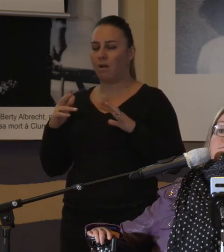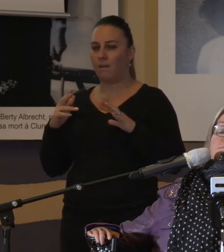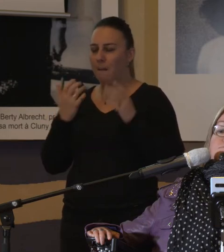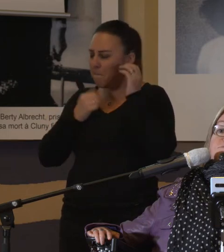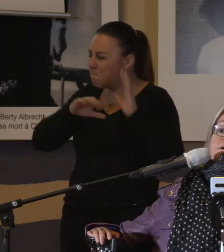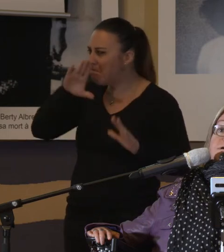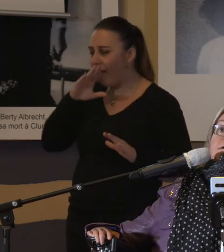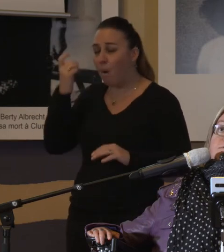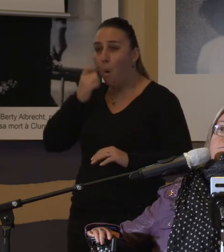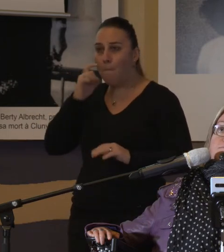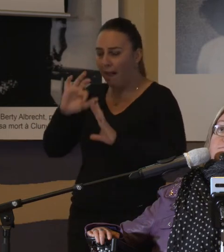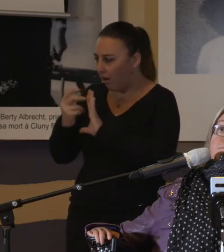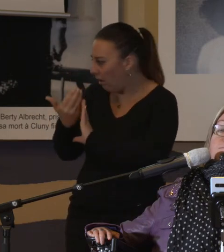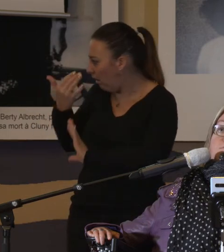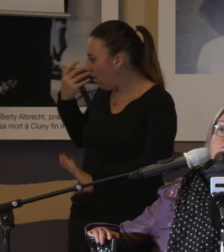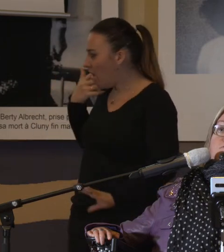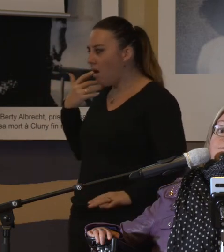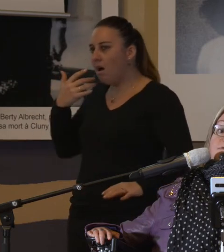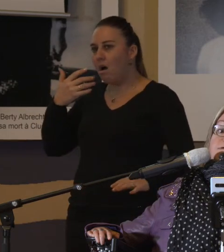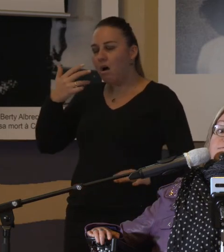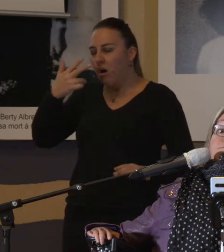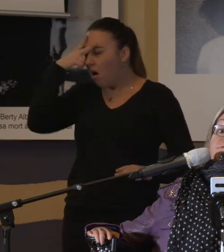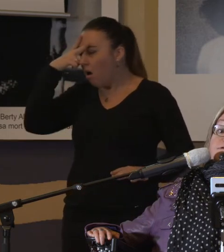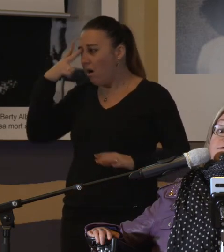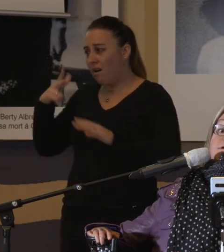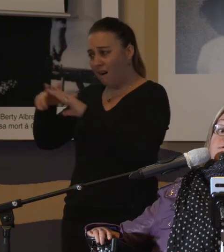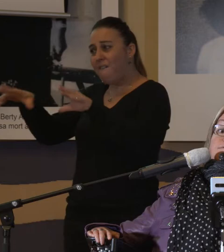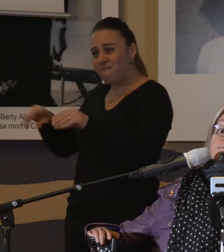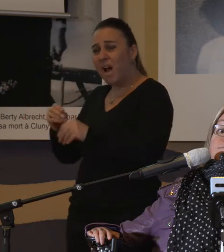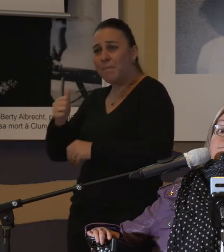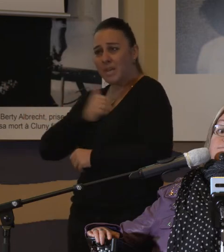compte de tout ça, que ma propre famille aussi,